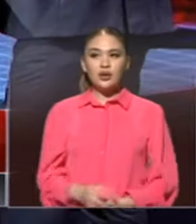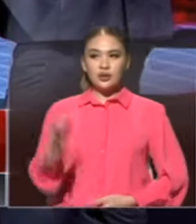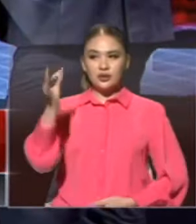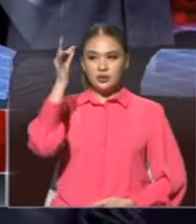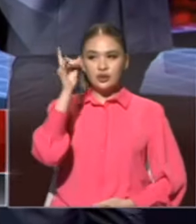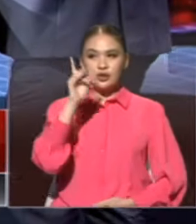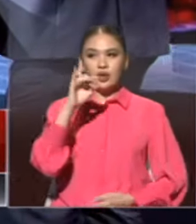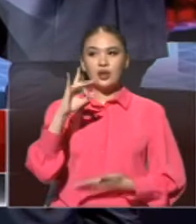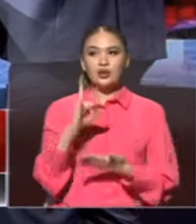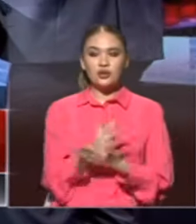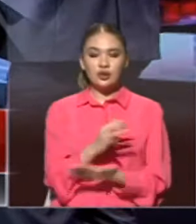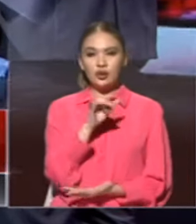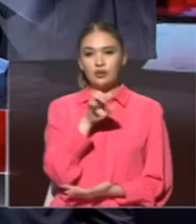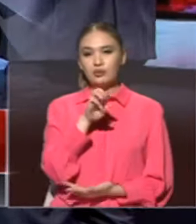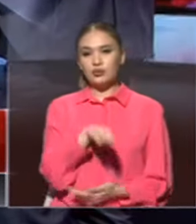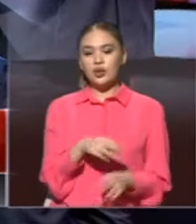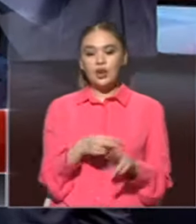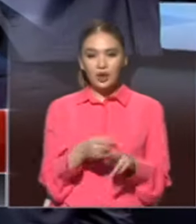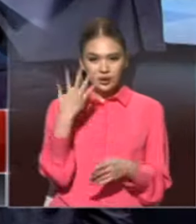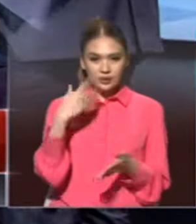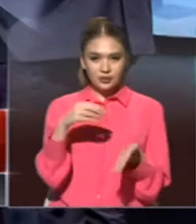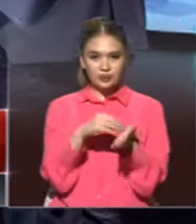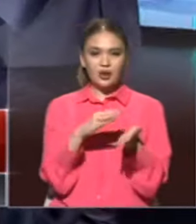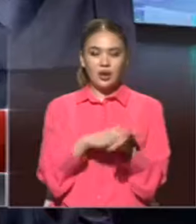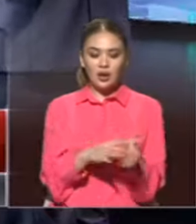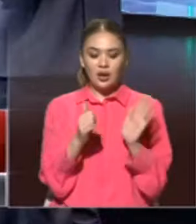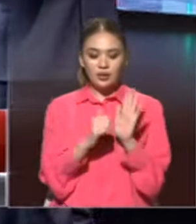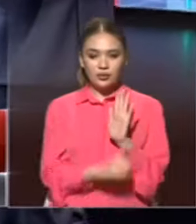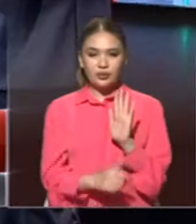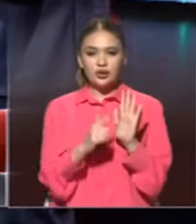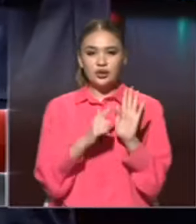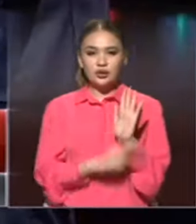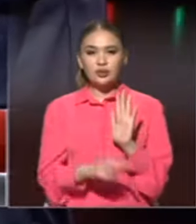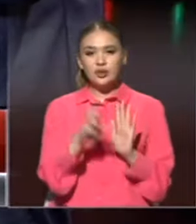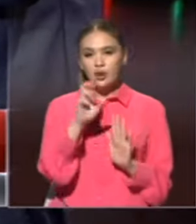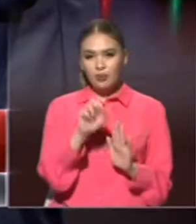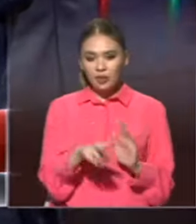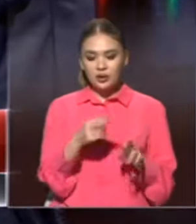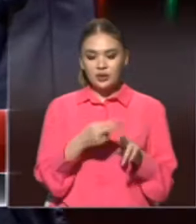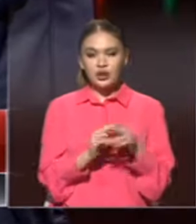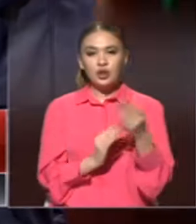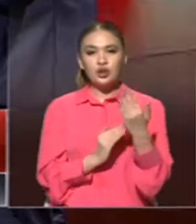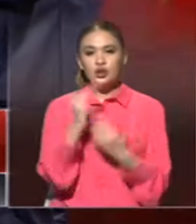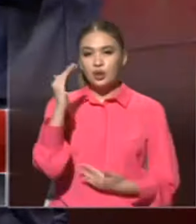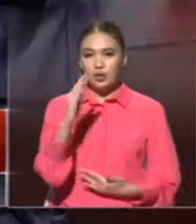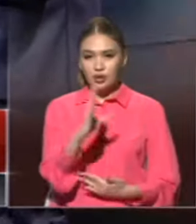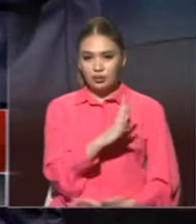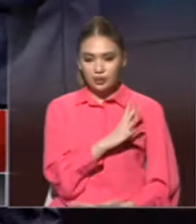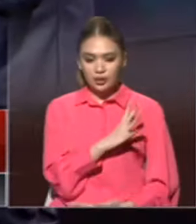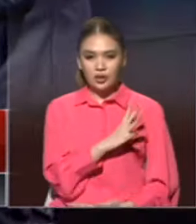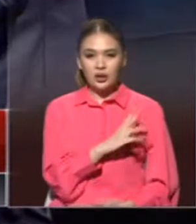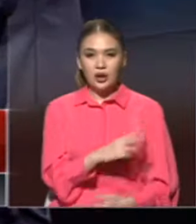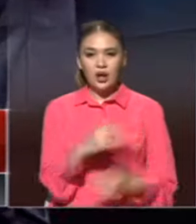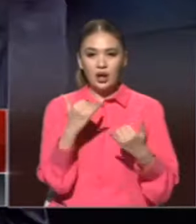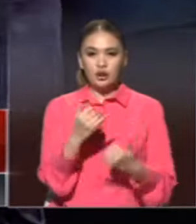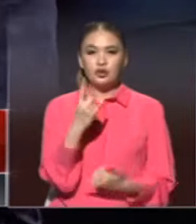рет ұлттық бірыңғай тестілеу енгізілген кезде 60-70 балл деген жоғары болатын. Yeah. Жоғары балл болып саналатын кәдімгідей. Қазір